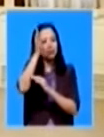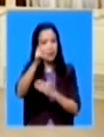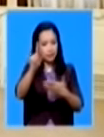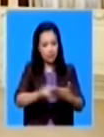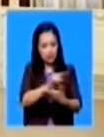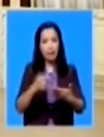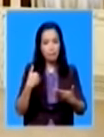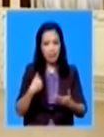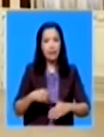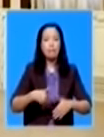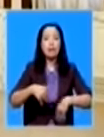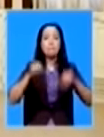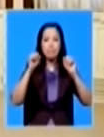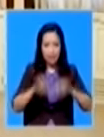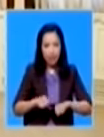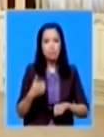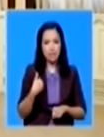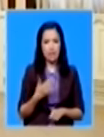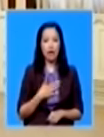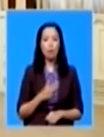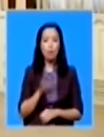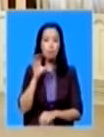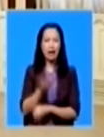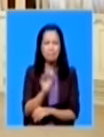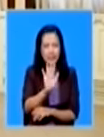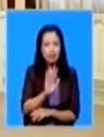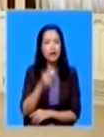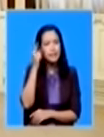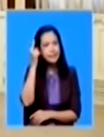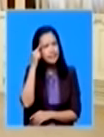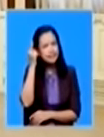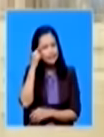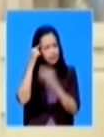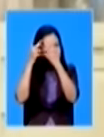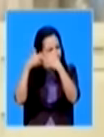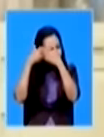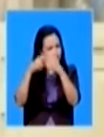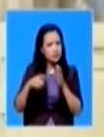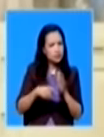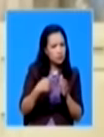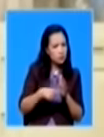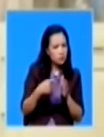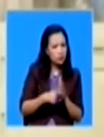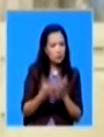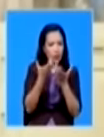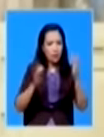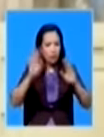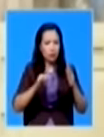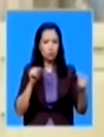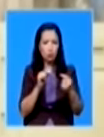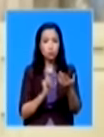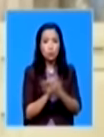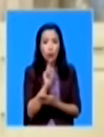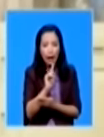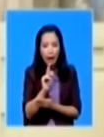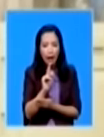ประชาธิปไตยต่างๆที่มันไม่ต้องคับใครนะให้ทุกคนคิดด้วยเหตุด้วยผลด้วยหลักการใช้ใจที่ถูกต้องแล้วจะ